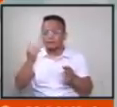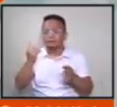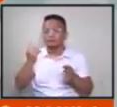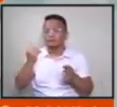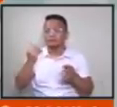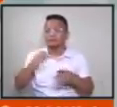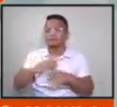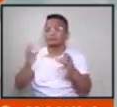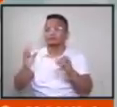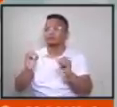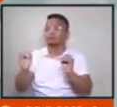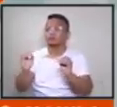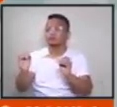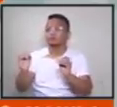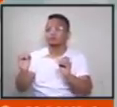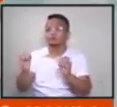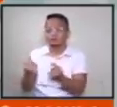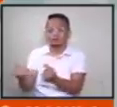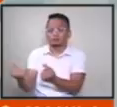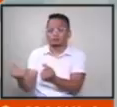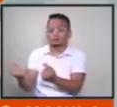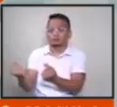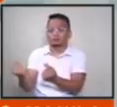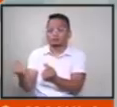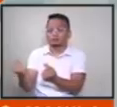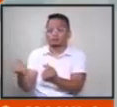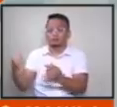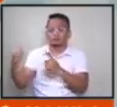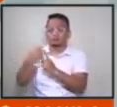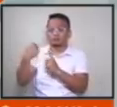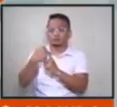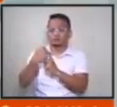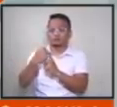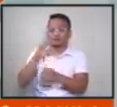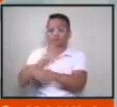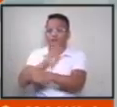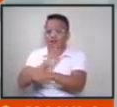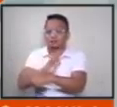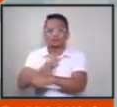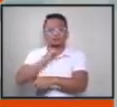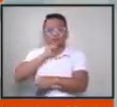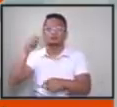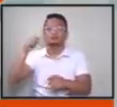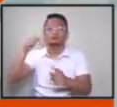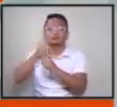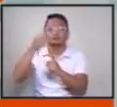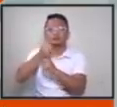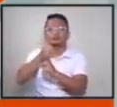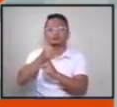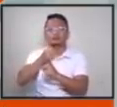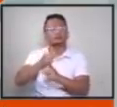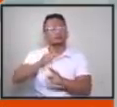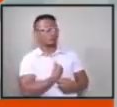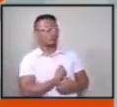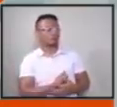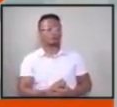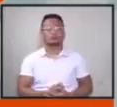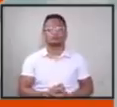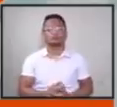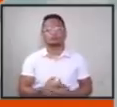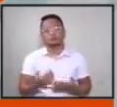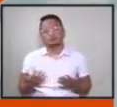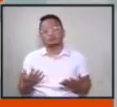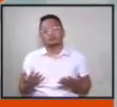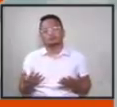yung ibang tao na wala namang kinalaman sa pananakit sa kanila? Kasi ang pinipilit mo, hindi ikaw at iba ang nanakit. Po, sir, hindi talaga po ako, sir. Well,